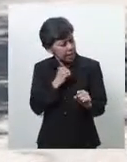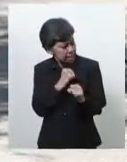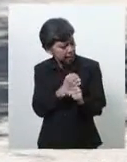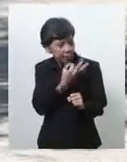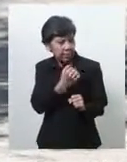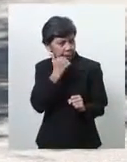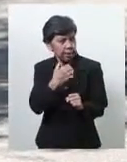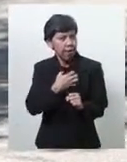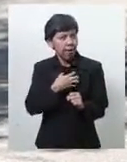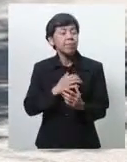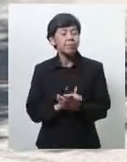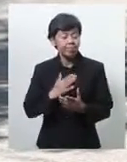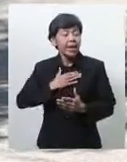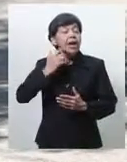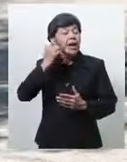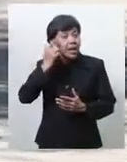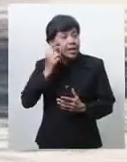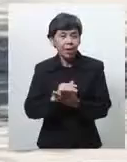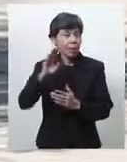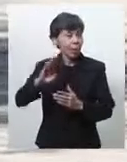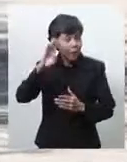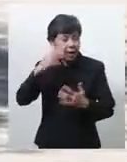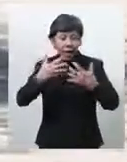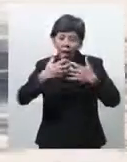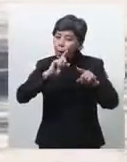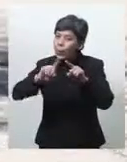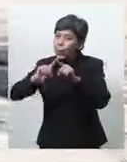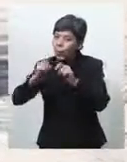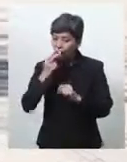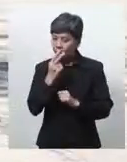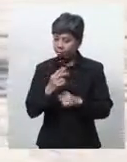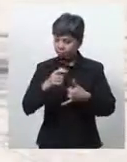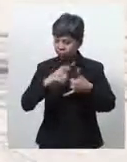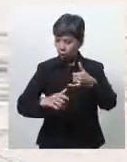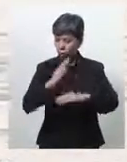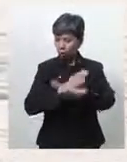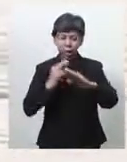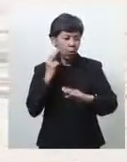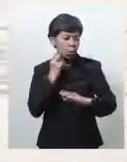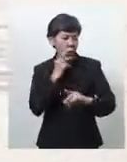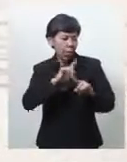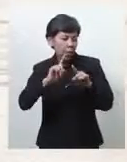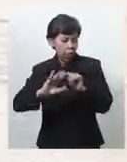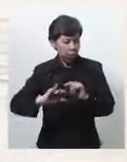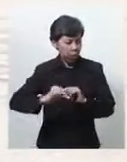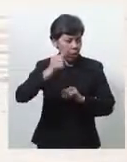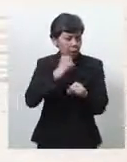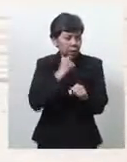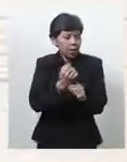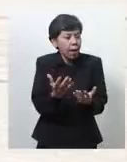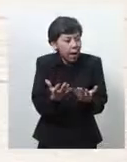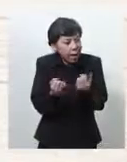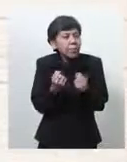ะและก็หวังว่าสถานประกอบการต่างๆจะเห็นศักยภาพของคนพิการและก็เปิดโอกาสจ้างงานคนพิการ